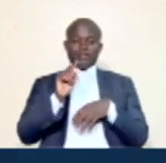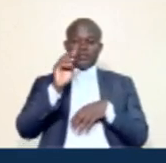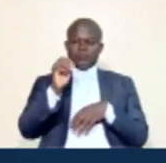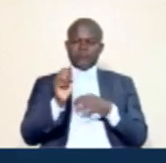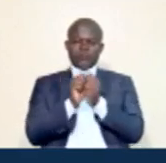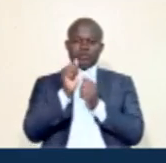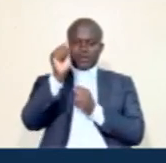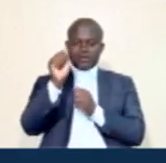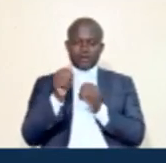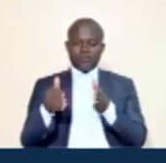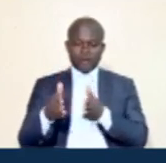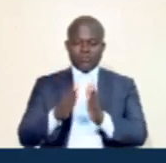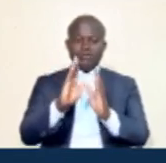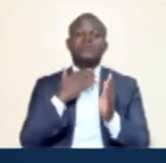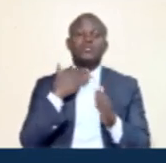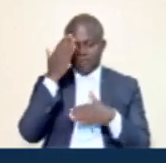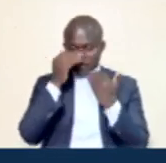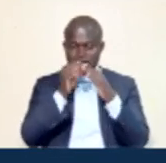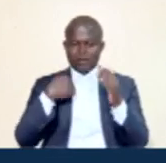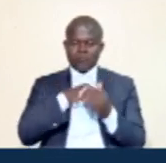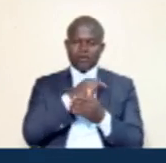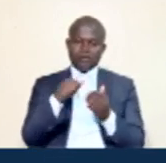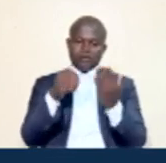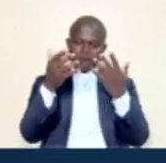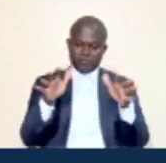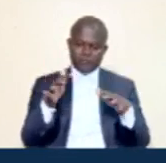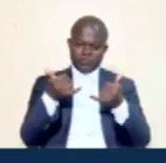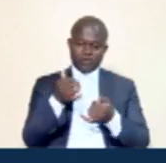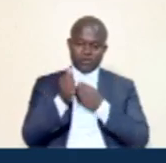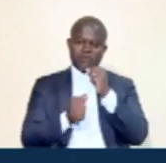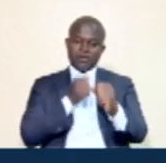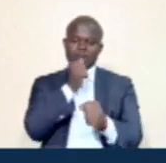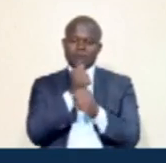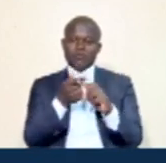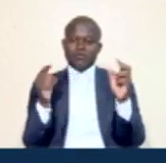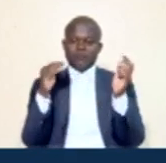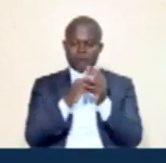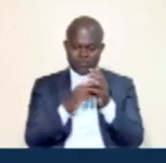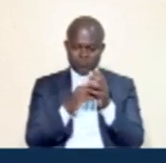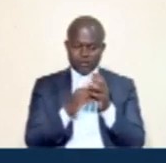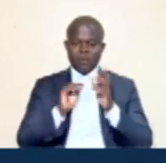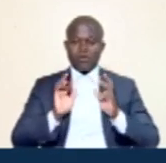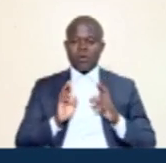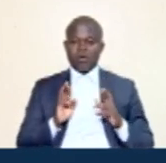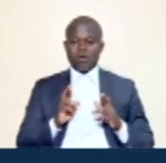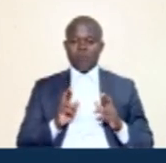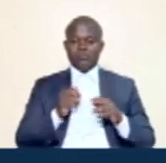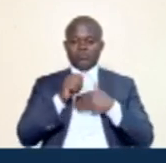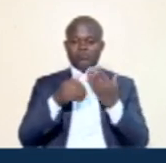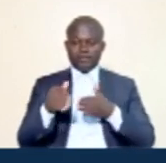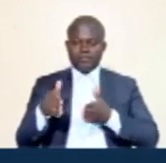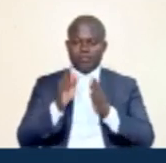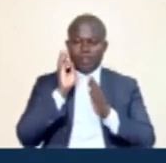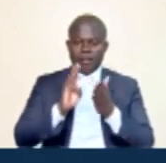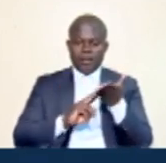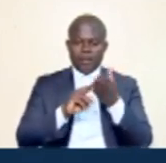15 dushaka kugira ngo tube twarangije muri uyu mwaka, ndetse tunizera ko iyo mihanda